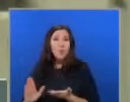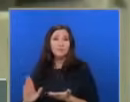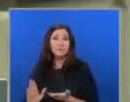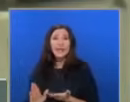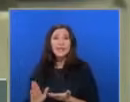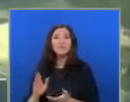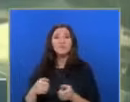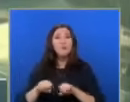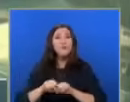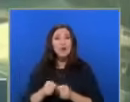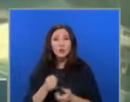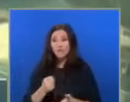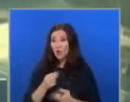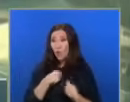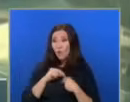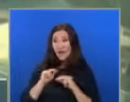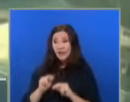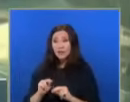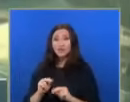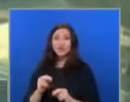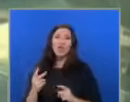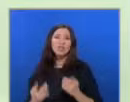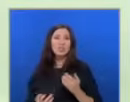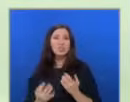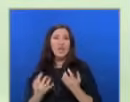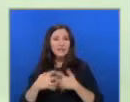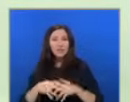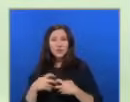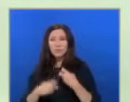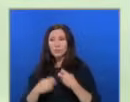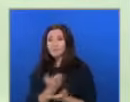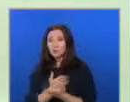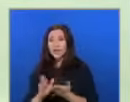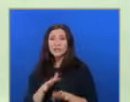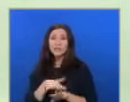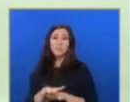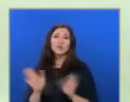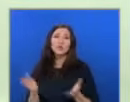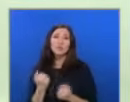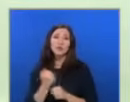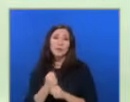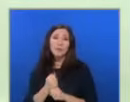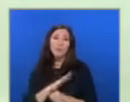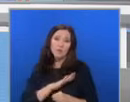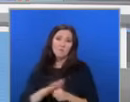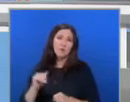повредите. От фонда увериха, че техническите проблеми са отстранени и системата ще заработи изцяло утре.